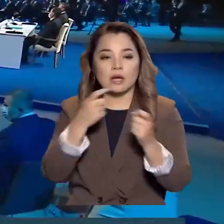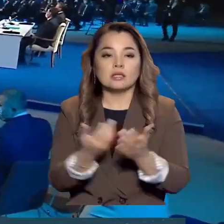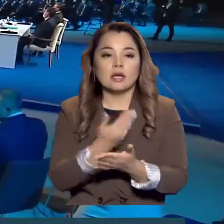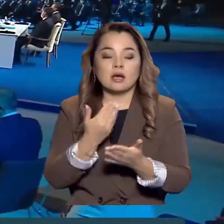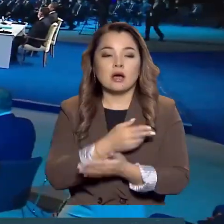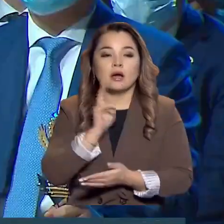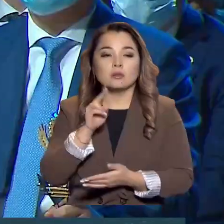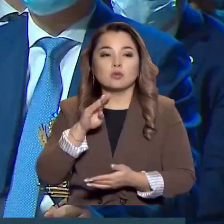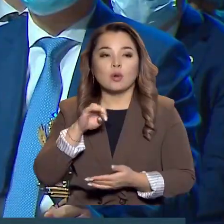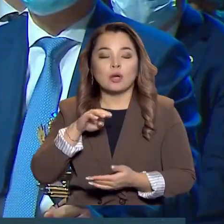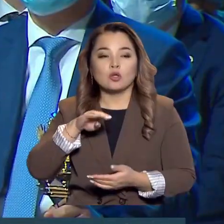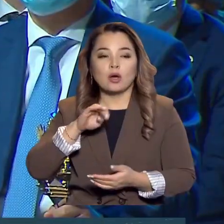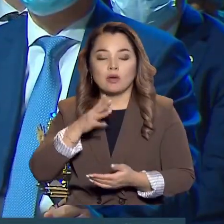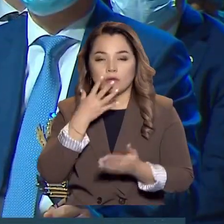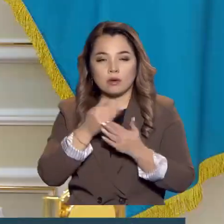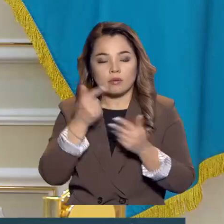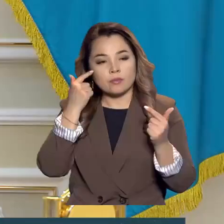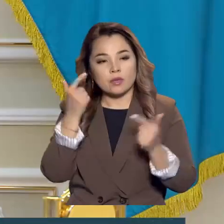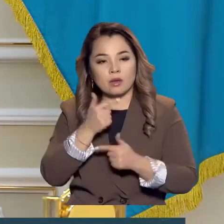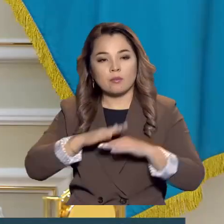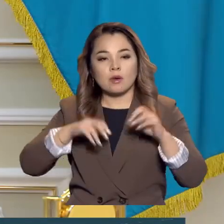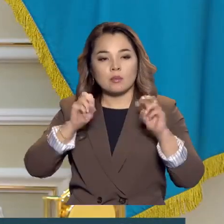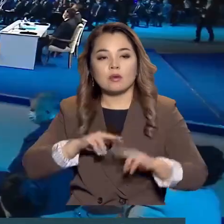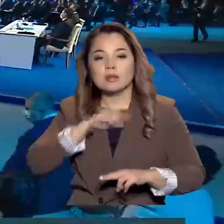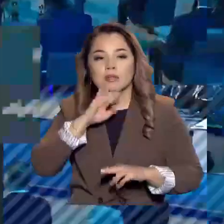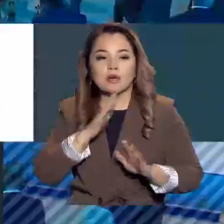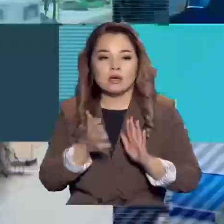Қасым-Жомарт Тоқаев білікті маманның жоқтығына тоқталды.